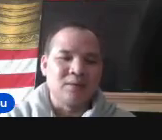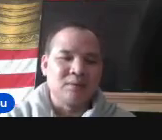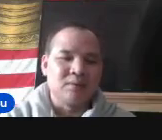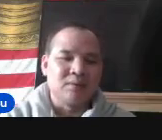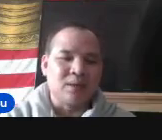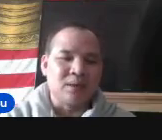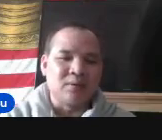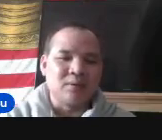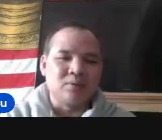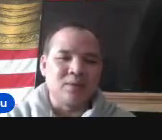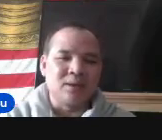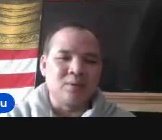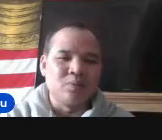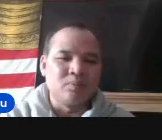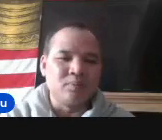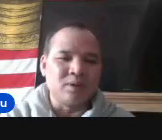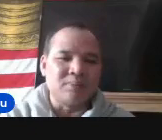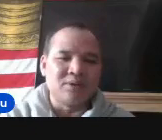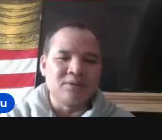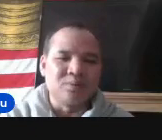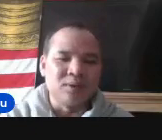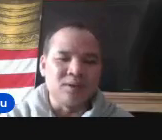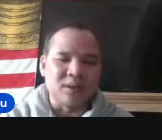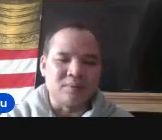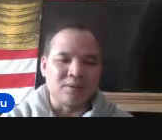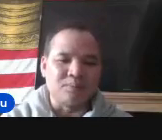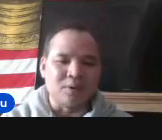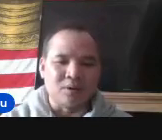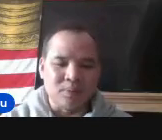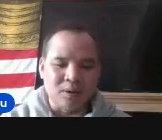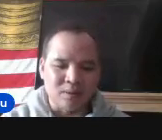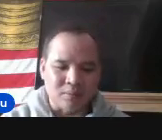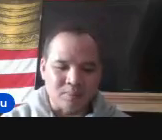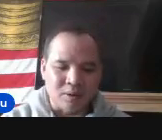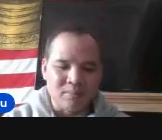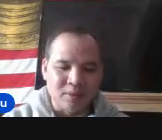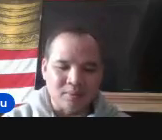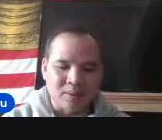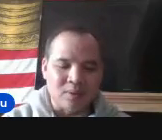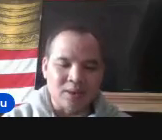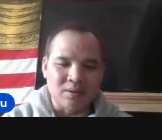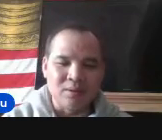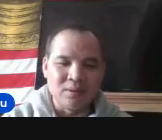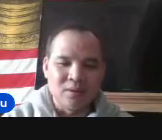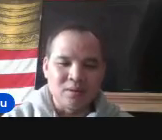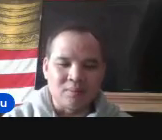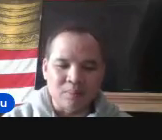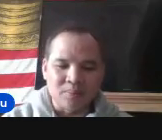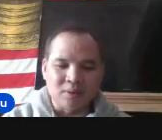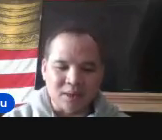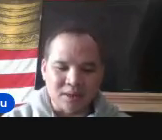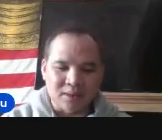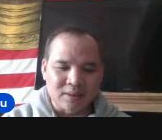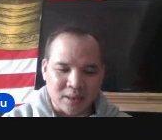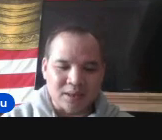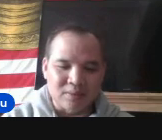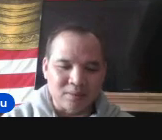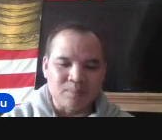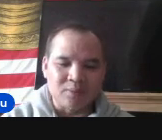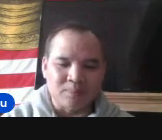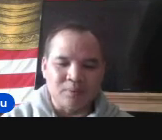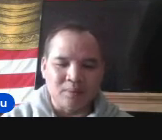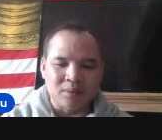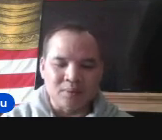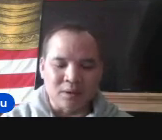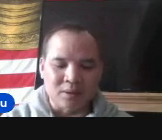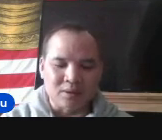ไปการใช้ชีวิตของประชาชนก็ยังเดินหน ้ าไ ป แล้วการที่เข็นอยู่อ้างว่ายึดไว้ได้แล ้ ว